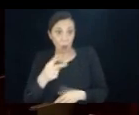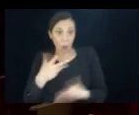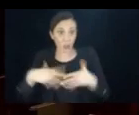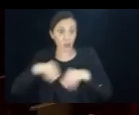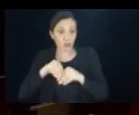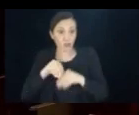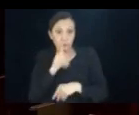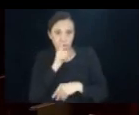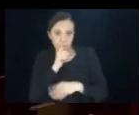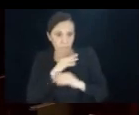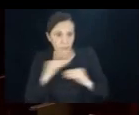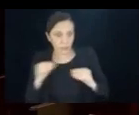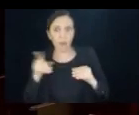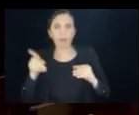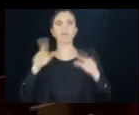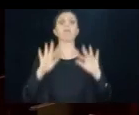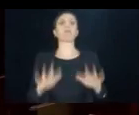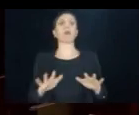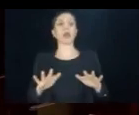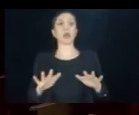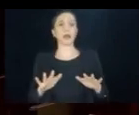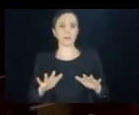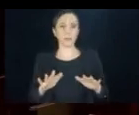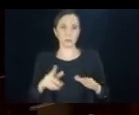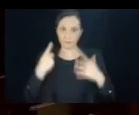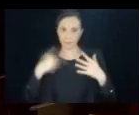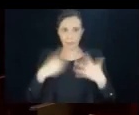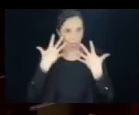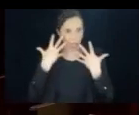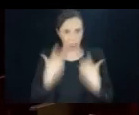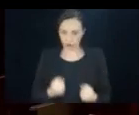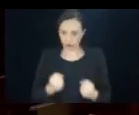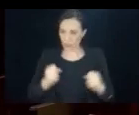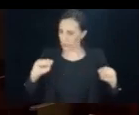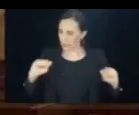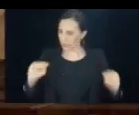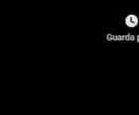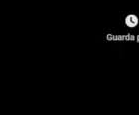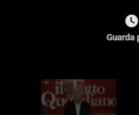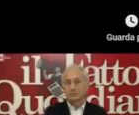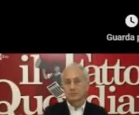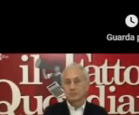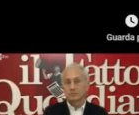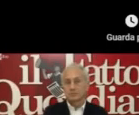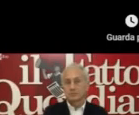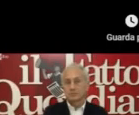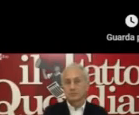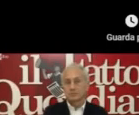sia il silenzio, l'inerzia, beh, questa non è una cosa accettabile da nessun punto di vista.